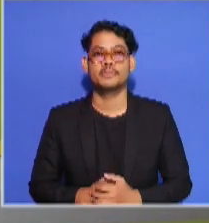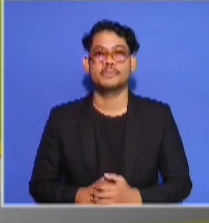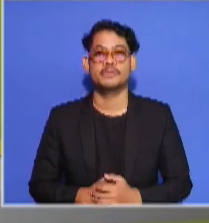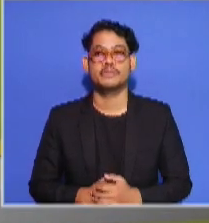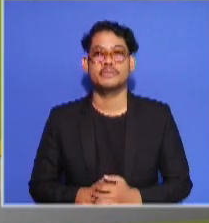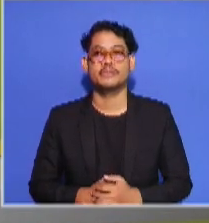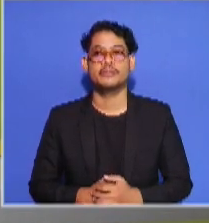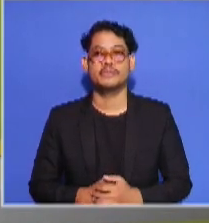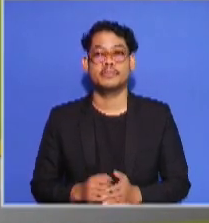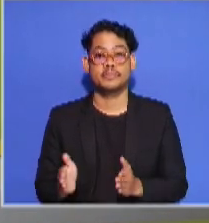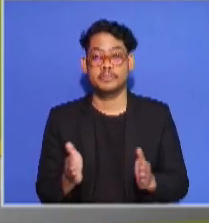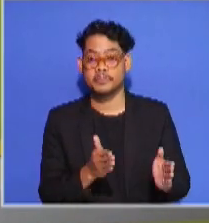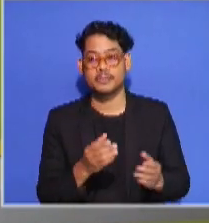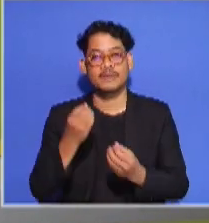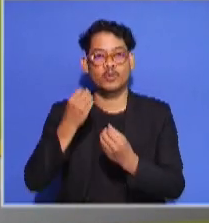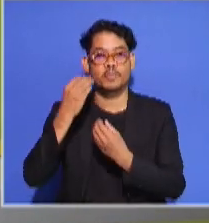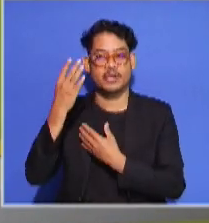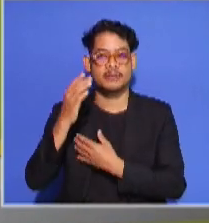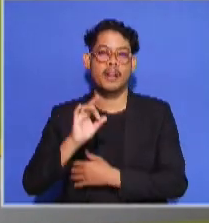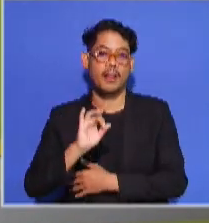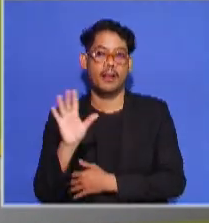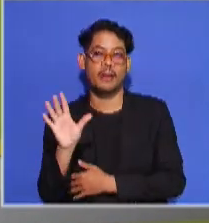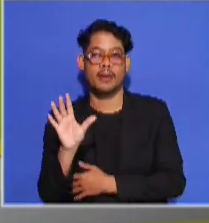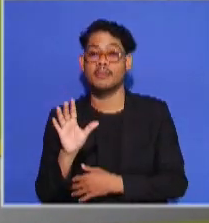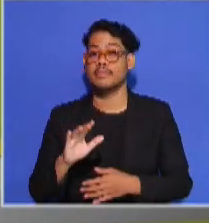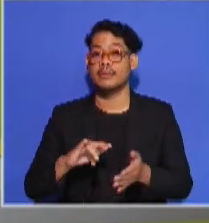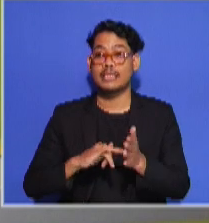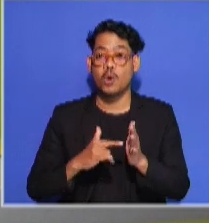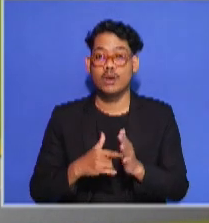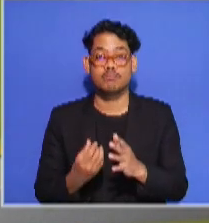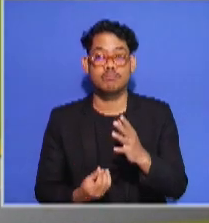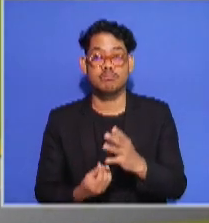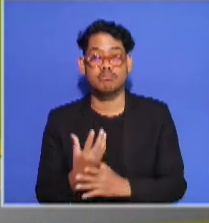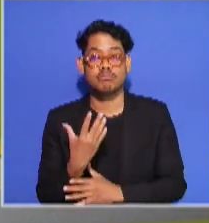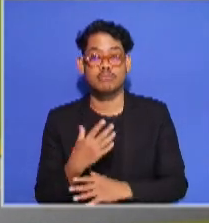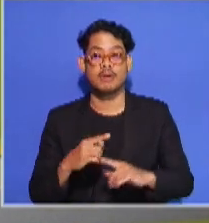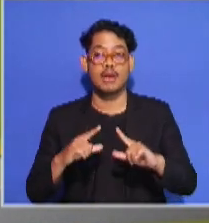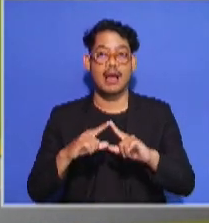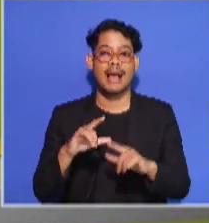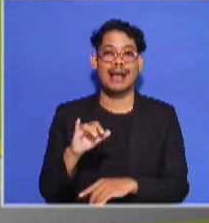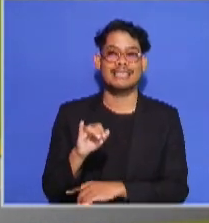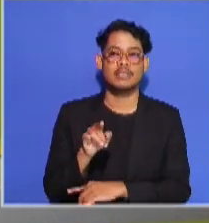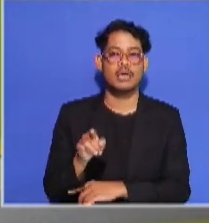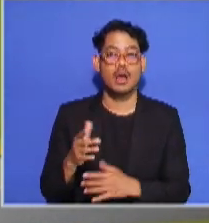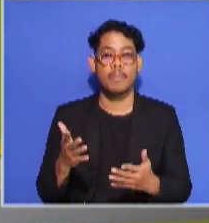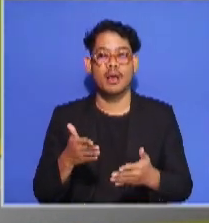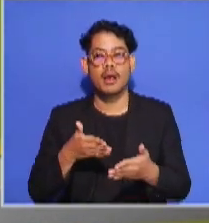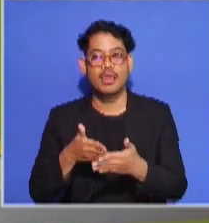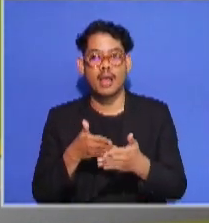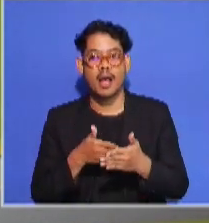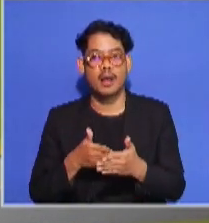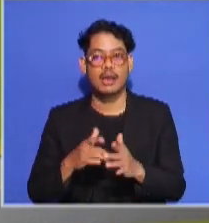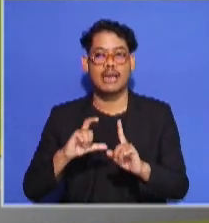Kita ke informasi lain, saudara. Pesatnya perkembangan teknologi, khususnya berbasis artificial intelligence, menjadi tantangan pengurus DPD